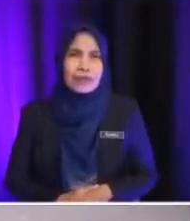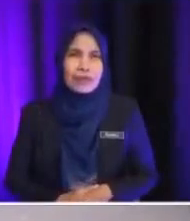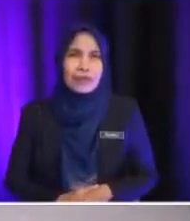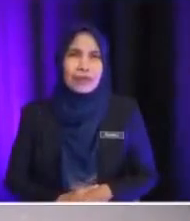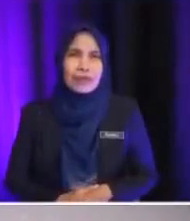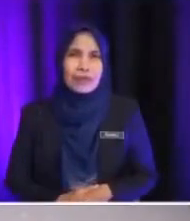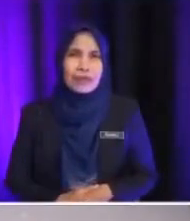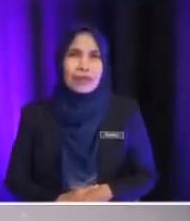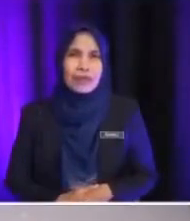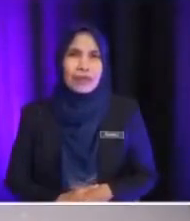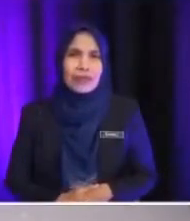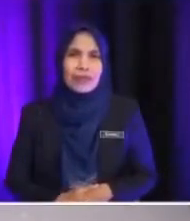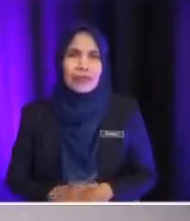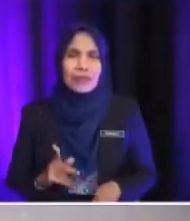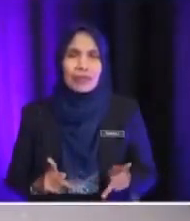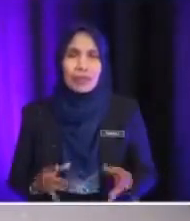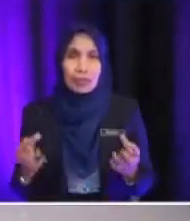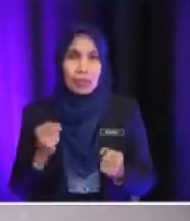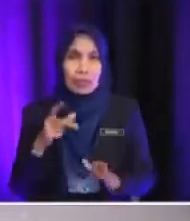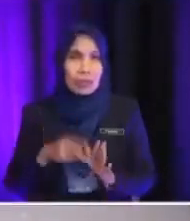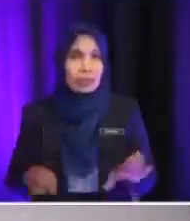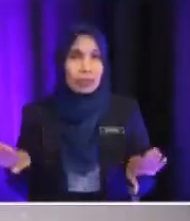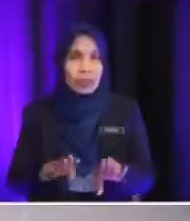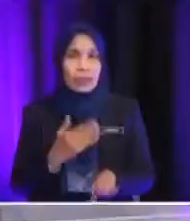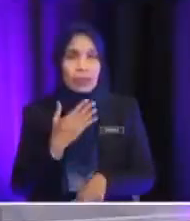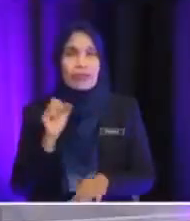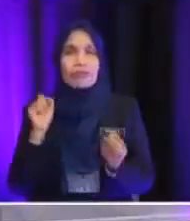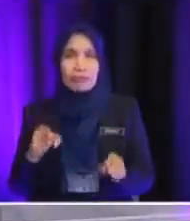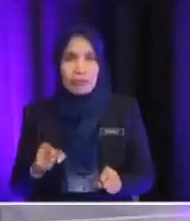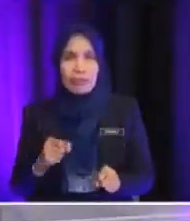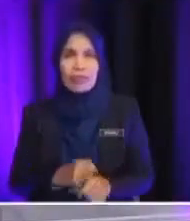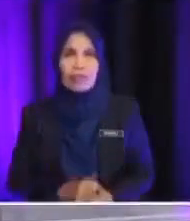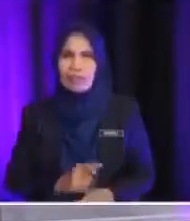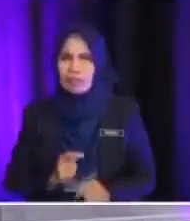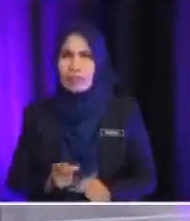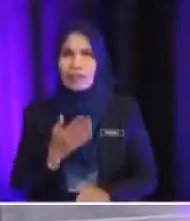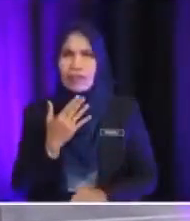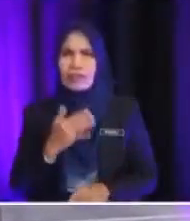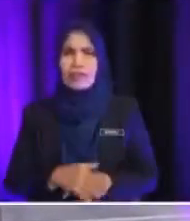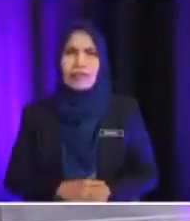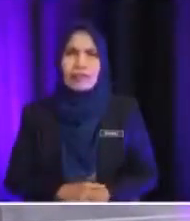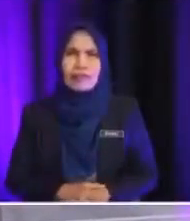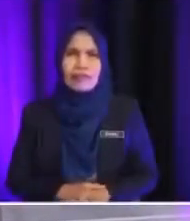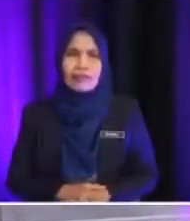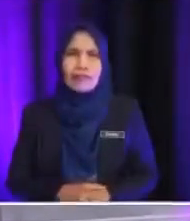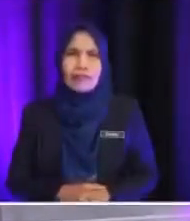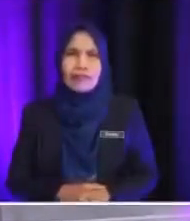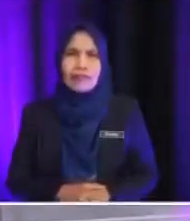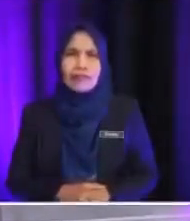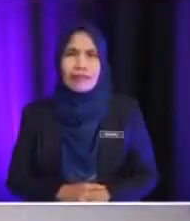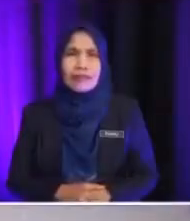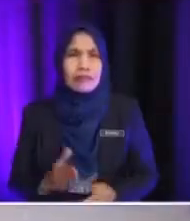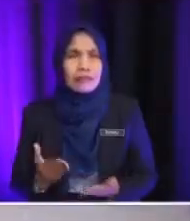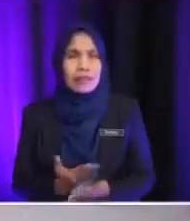Okey, kalau nak pelbagaikan warna pun boleh. Okey. Nak tukar yang warna oren ke sebab dia kena warna dia pelbagai yang baru dia